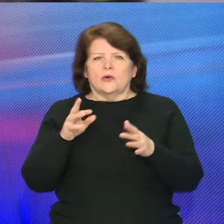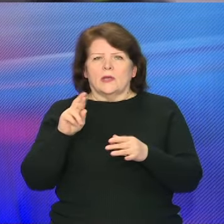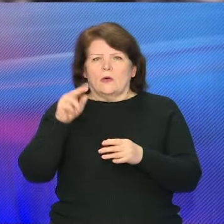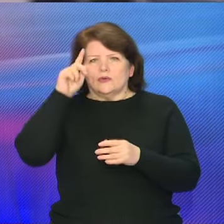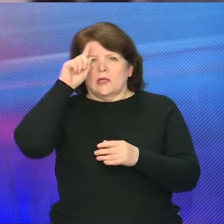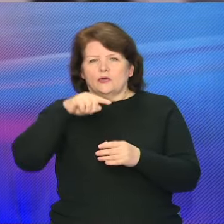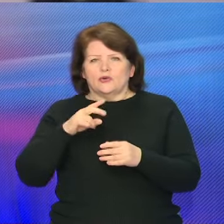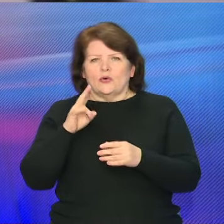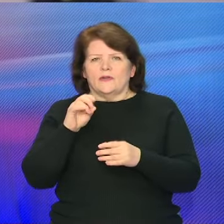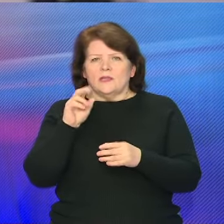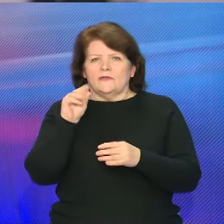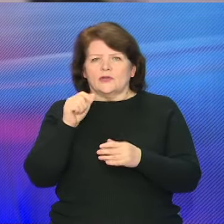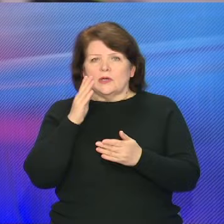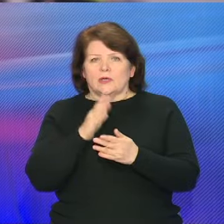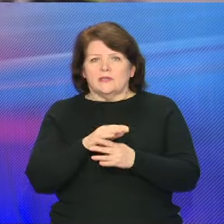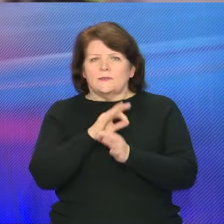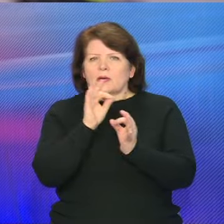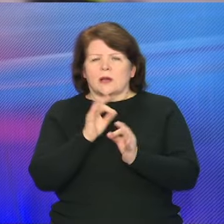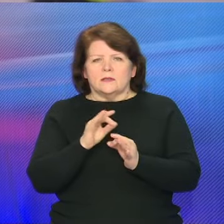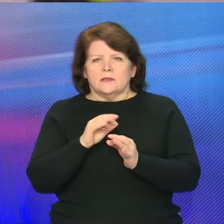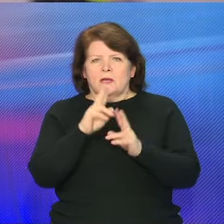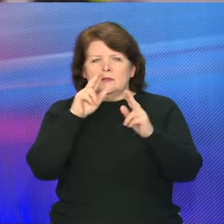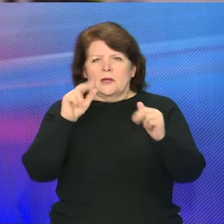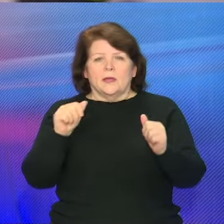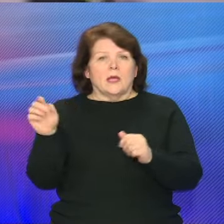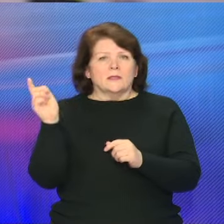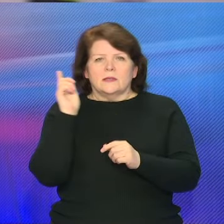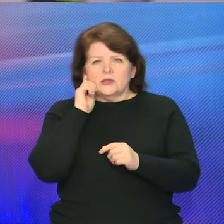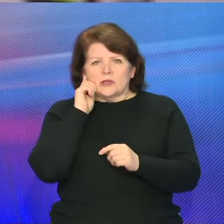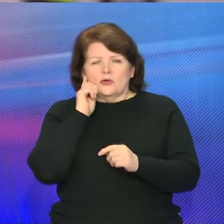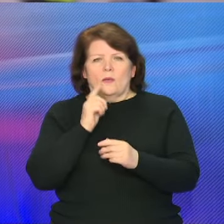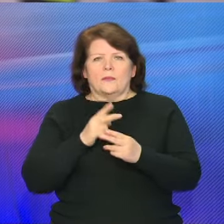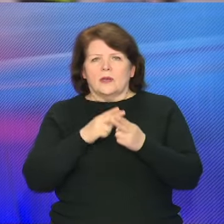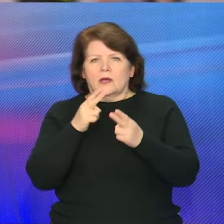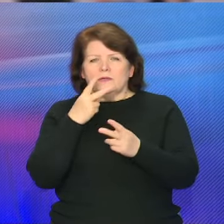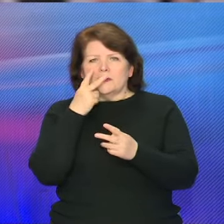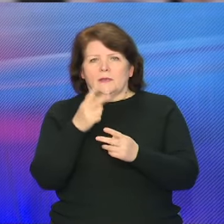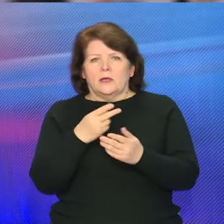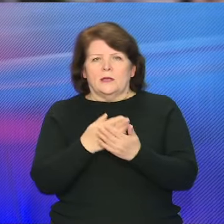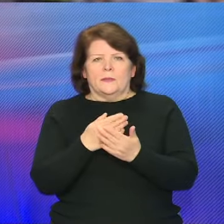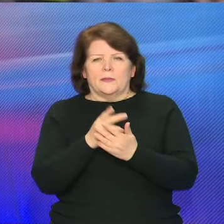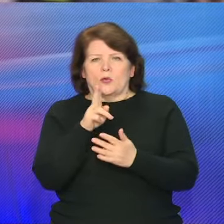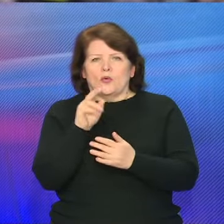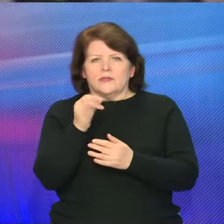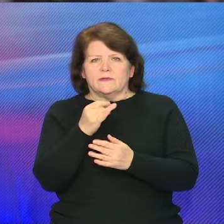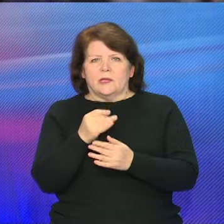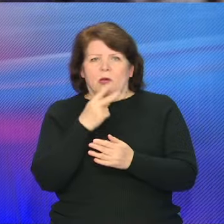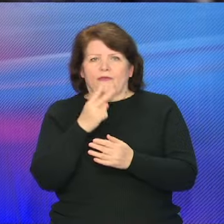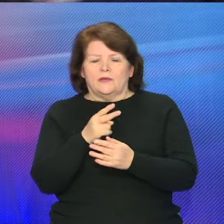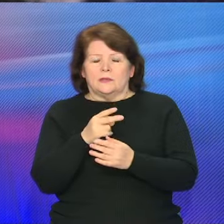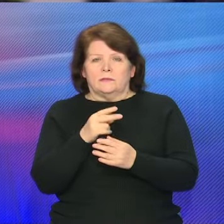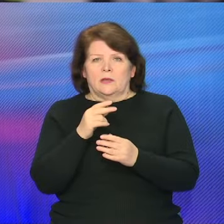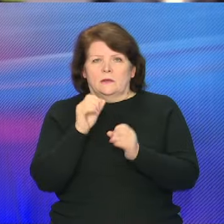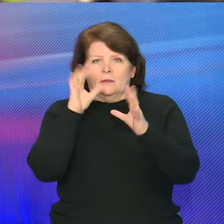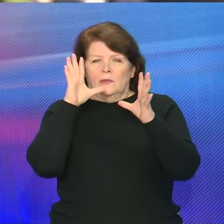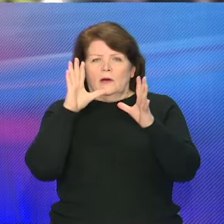в Несве же есть классный замок. То есть я слышал, да, но вот приехать посмотреть, или Косовский замок, например, я его увидел, обалдел, думаю, ничего себе,